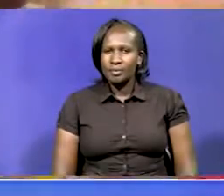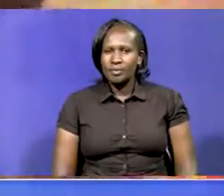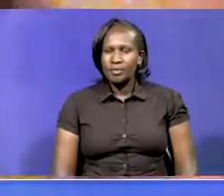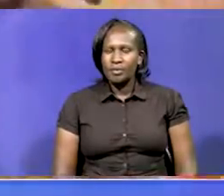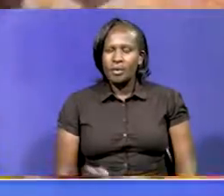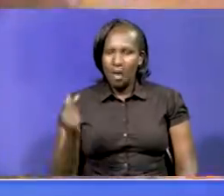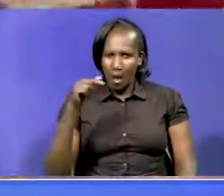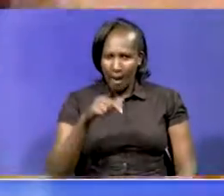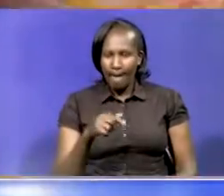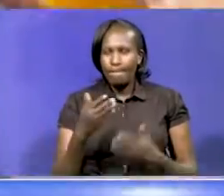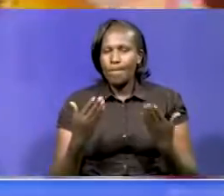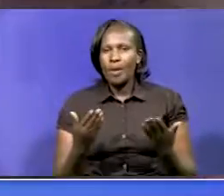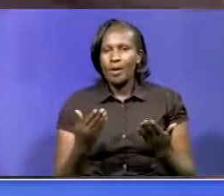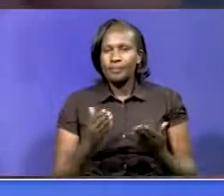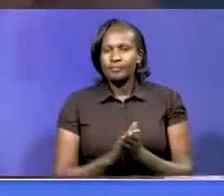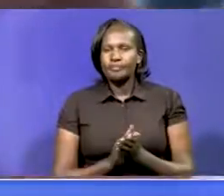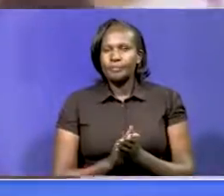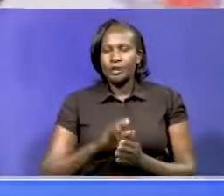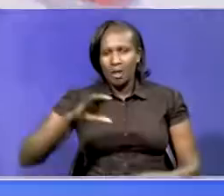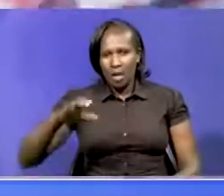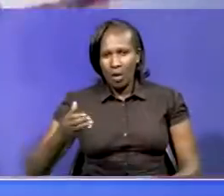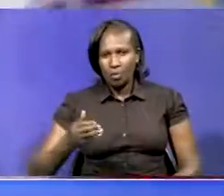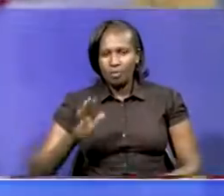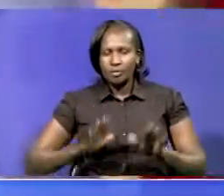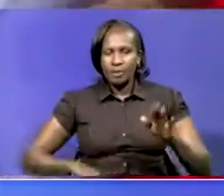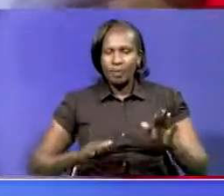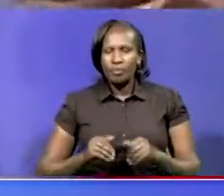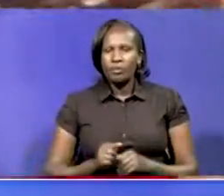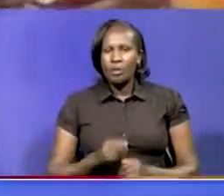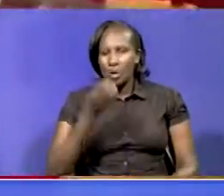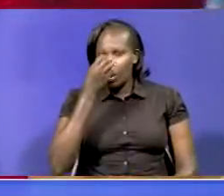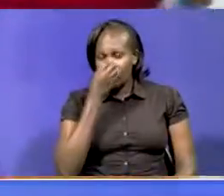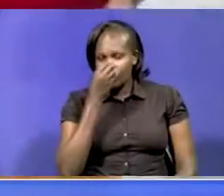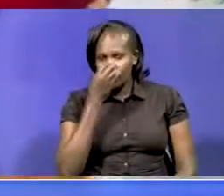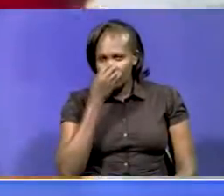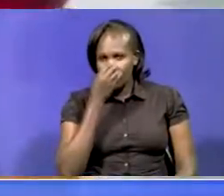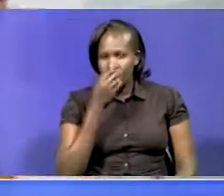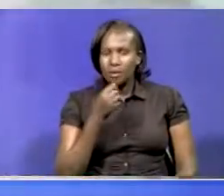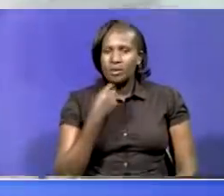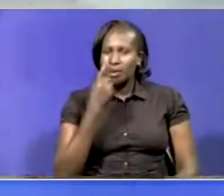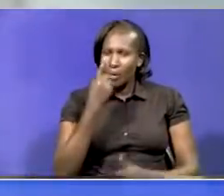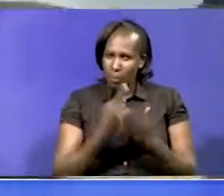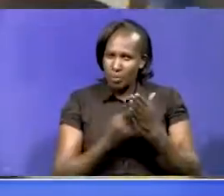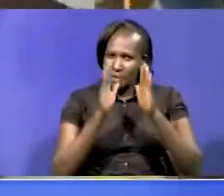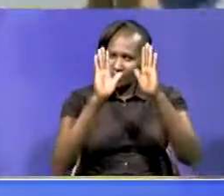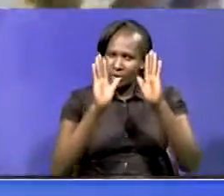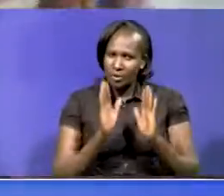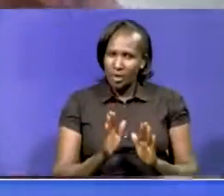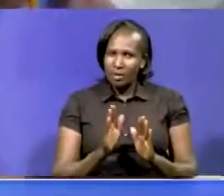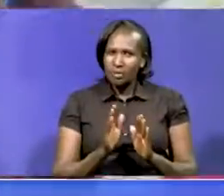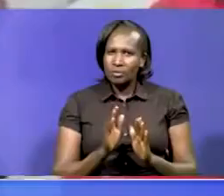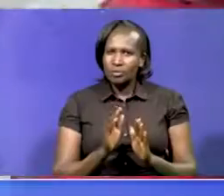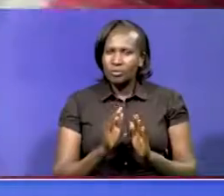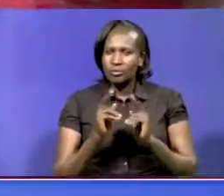Akizuru eneo la Baragoi, kaunti ya Samburu Kaskazini, Naibu Rais William Ruto alisisitiza umuhimu wa kuzingatia